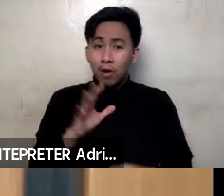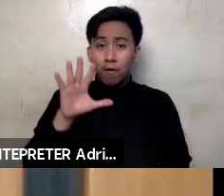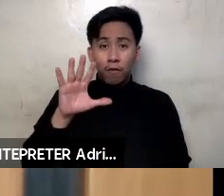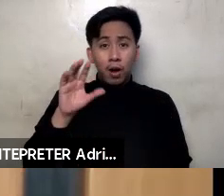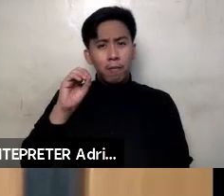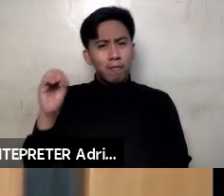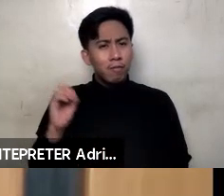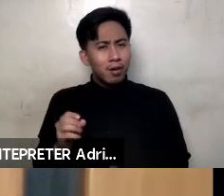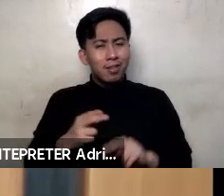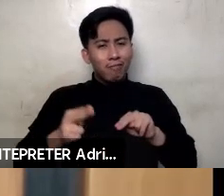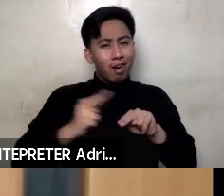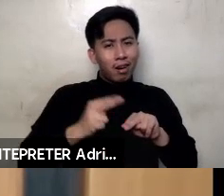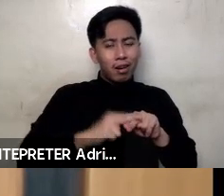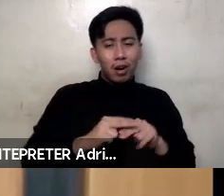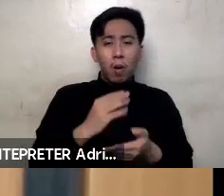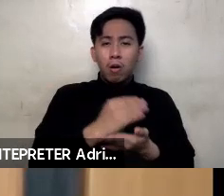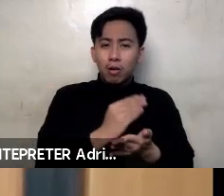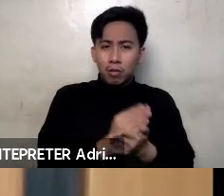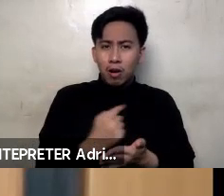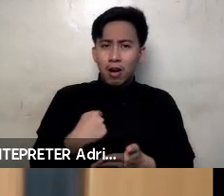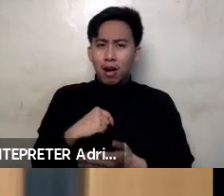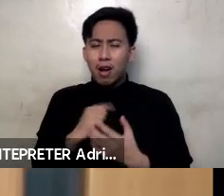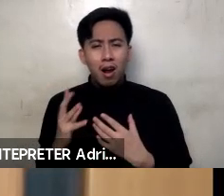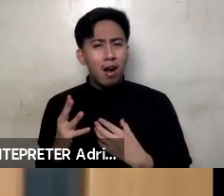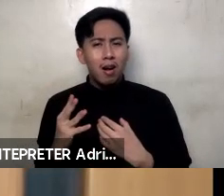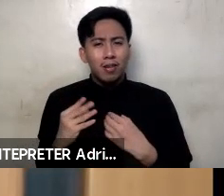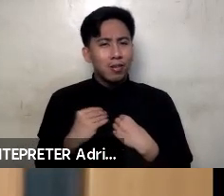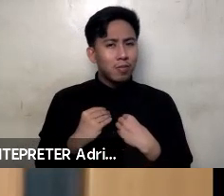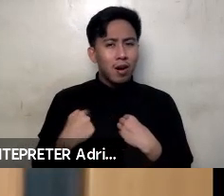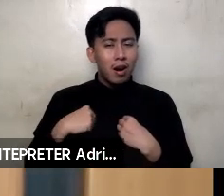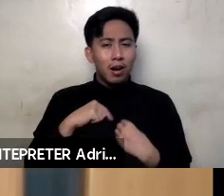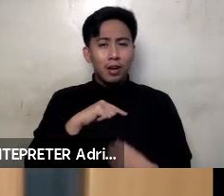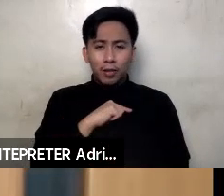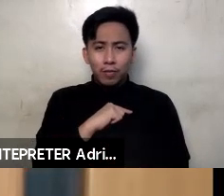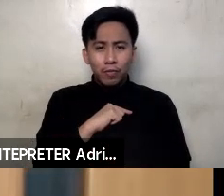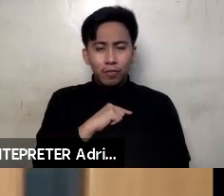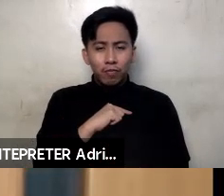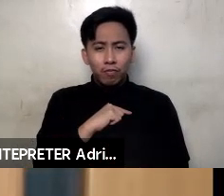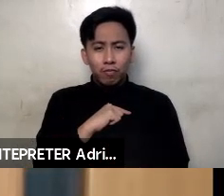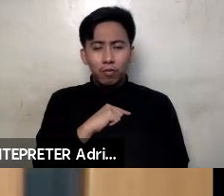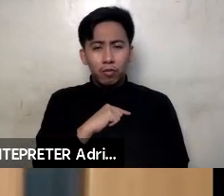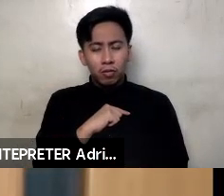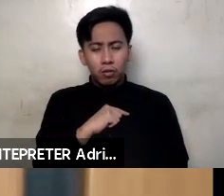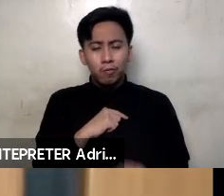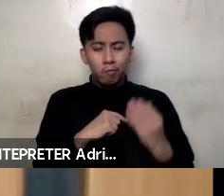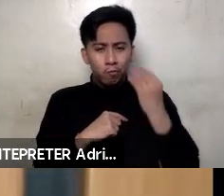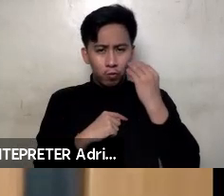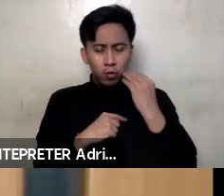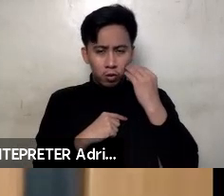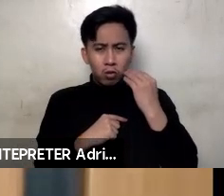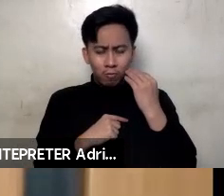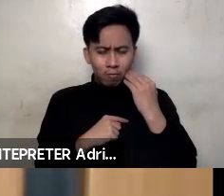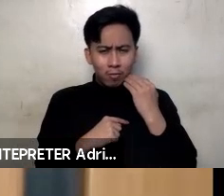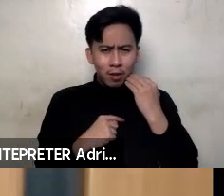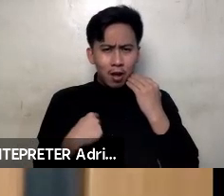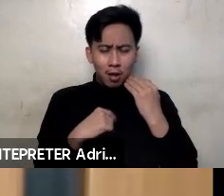sa budget. Tinanggap namin na kami ay parte ng kakulangan kung kaya't